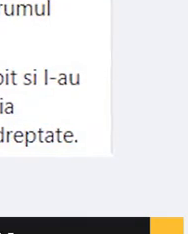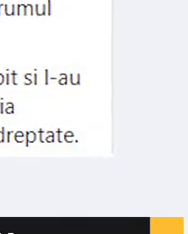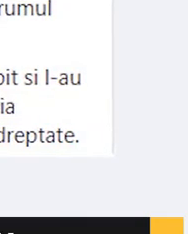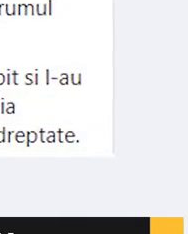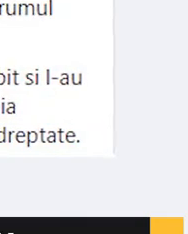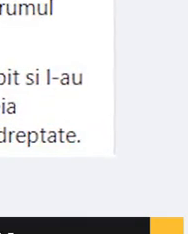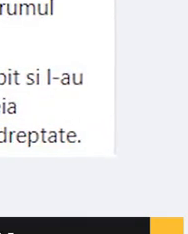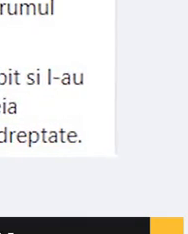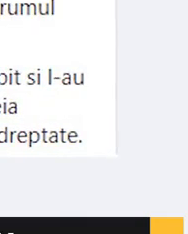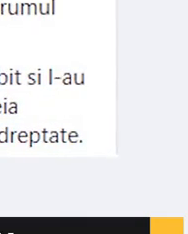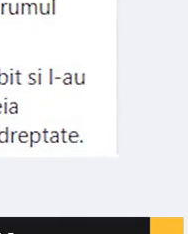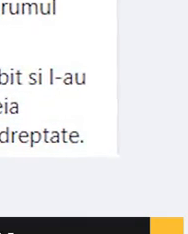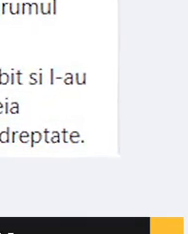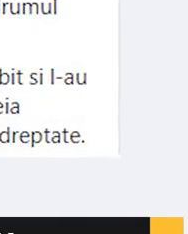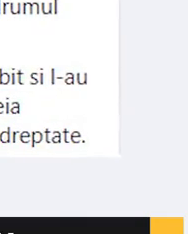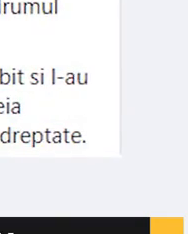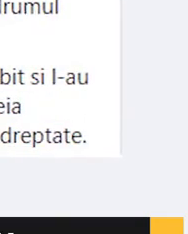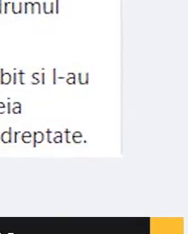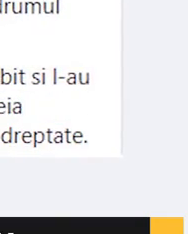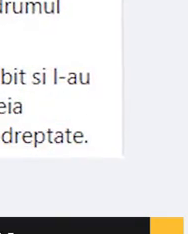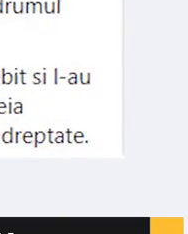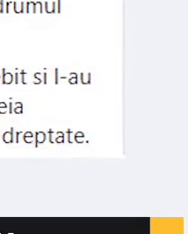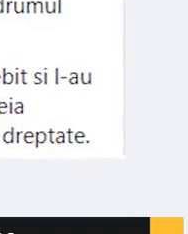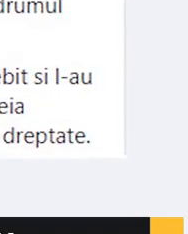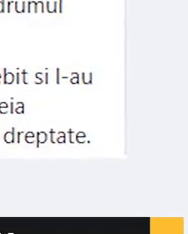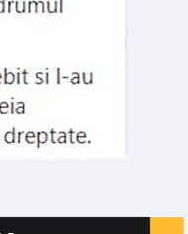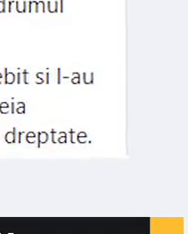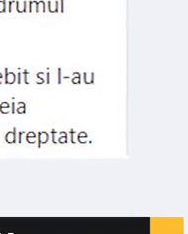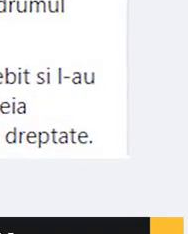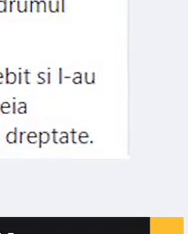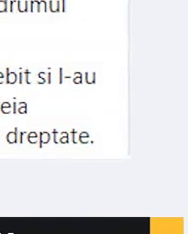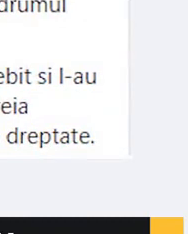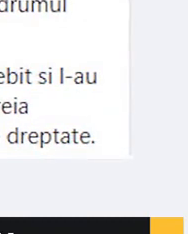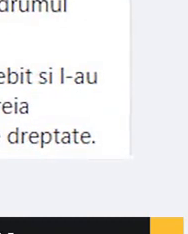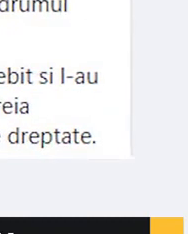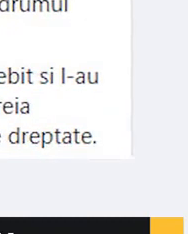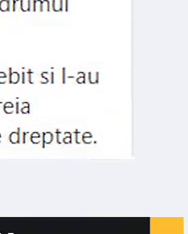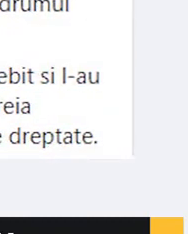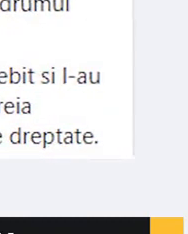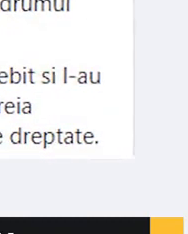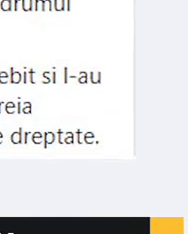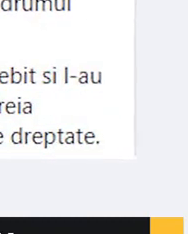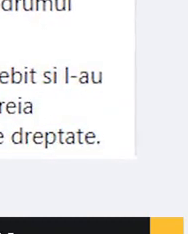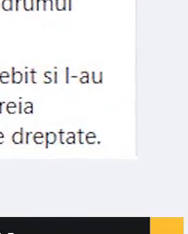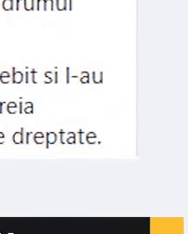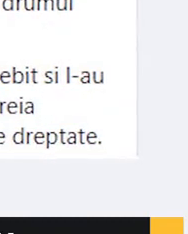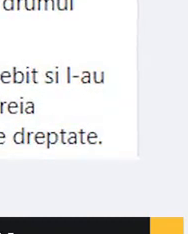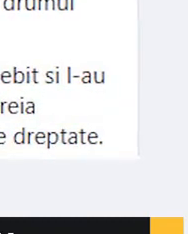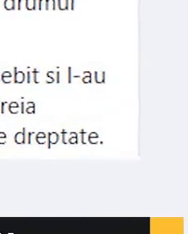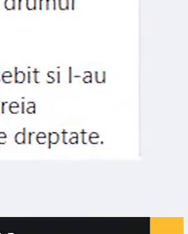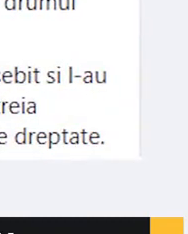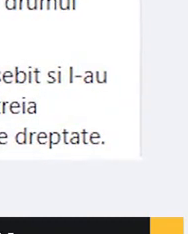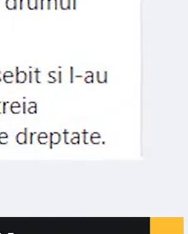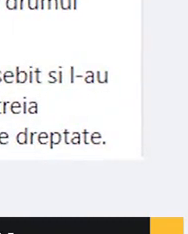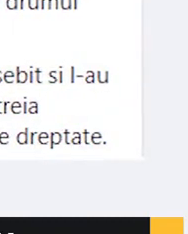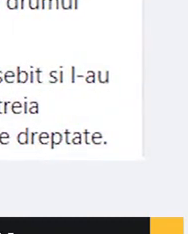dat dovadă de un bun simț deosebit și l-au întrebat pe acest individ de ce trebuie să facă circ. Săptămâna viitoare voi depune a treia plângere penală împotriva lui